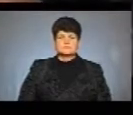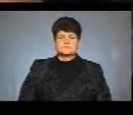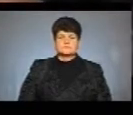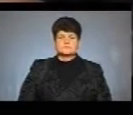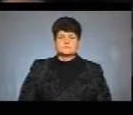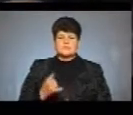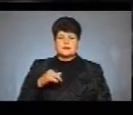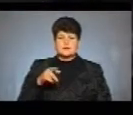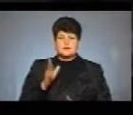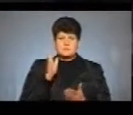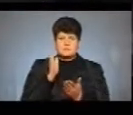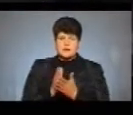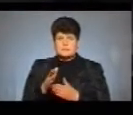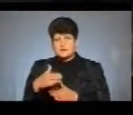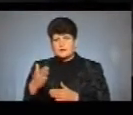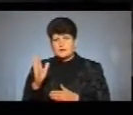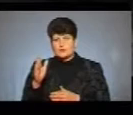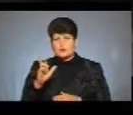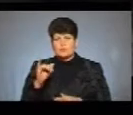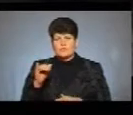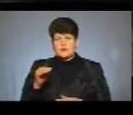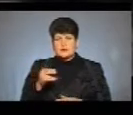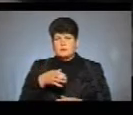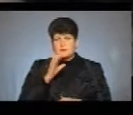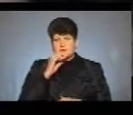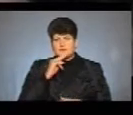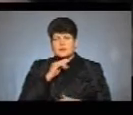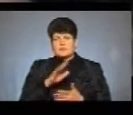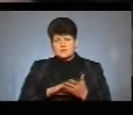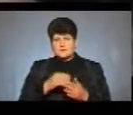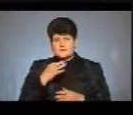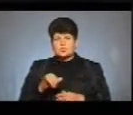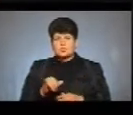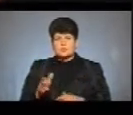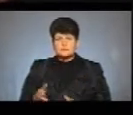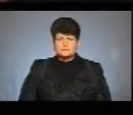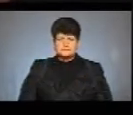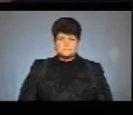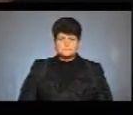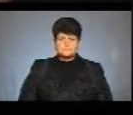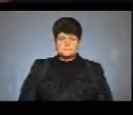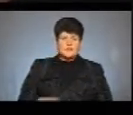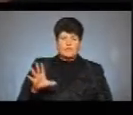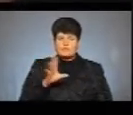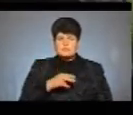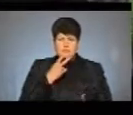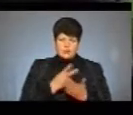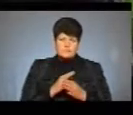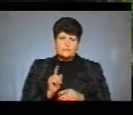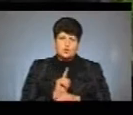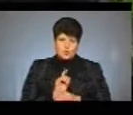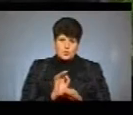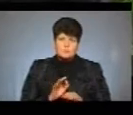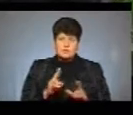Зараз йдете прямо по коридору, з лівої сторони буфет, п'яти чай, а далі вам скажуть, куди йти. Все по ходу. Усі показники у нормі.